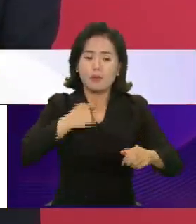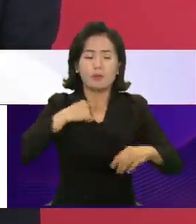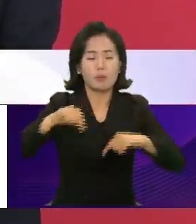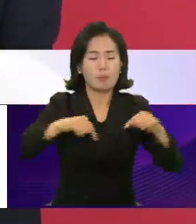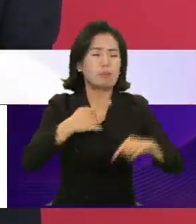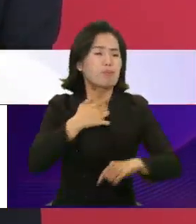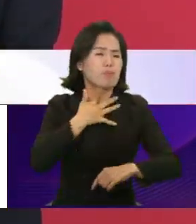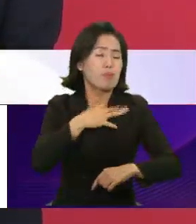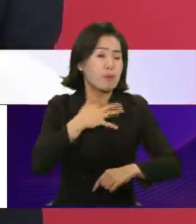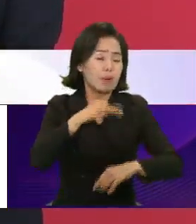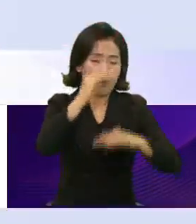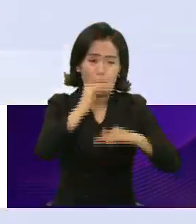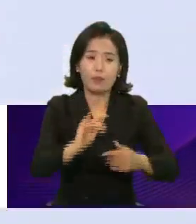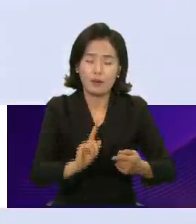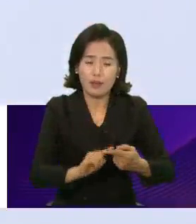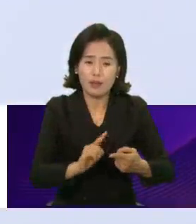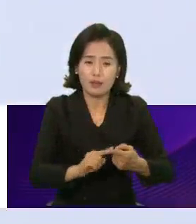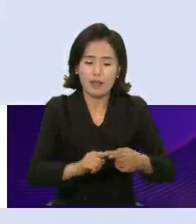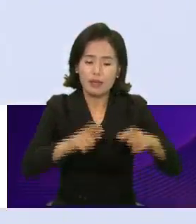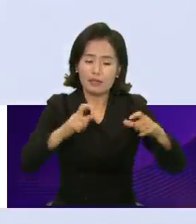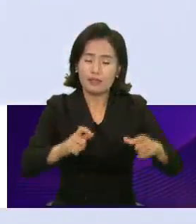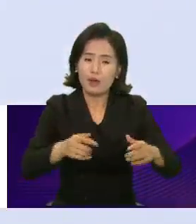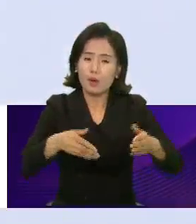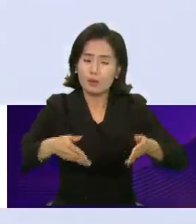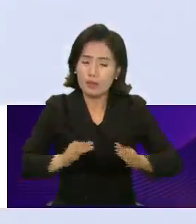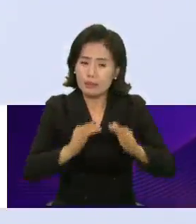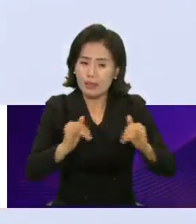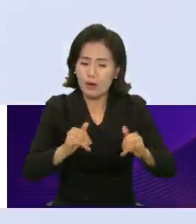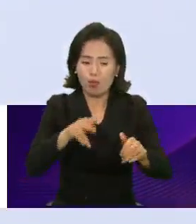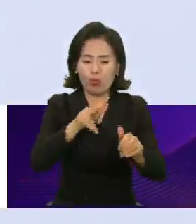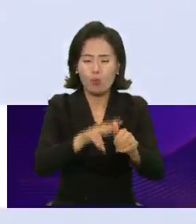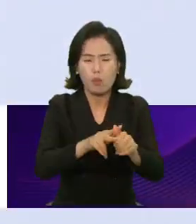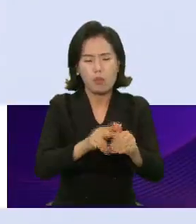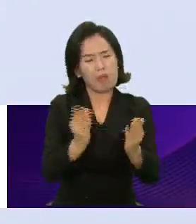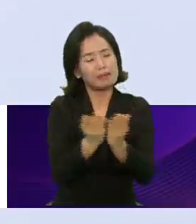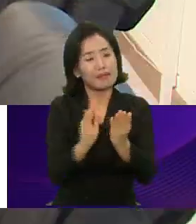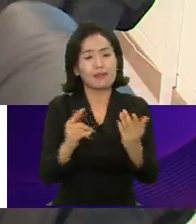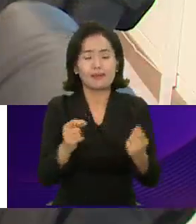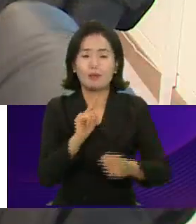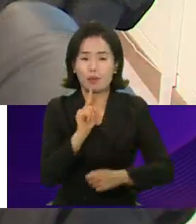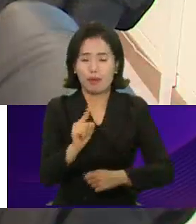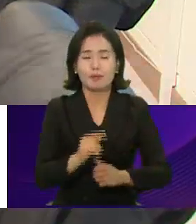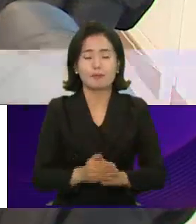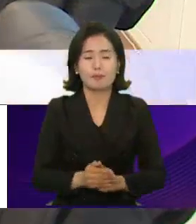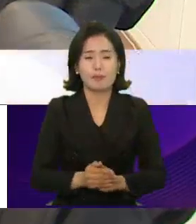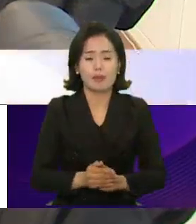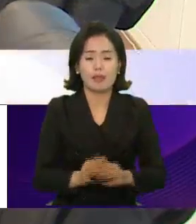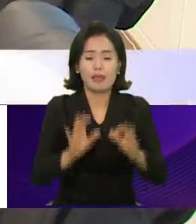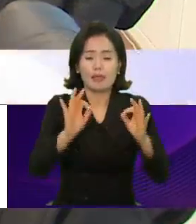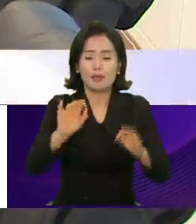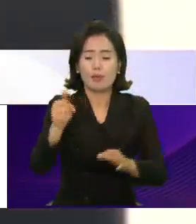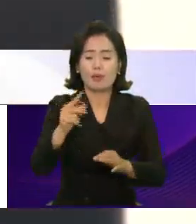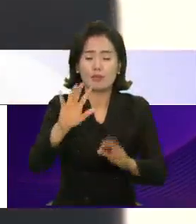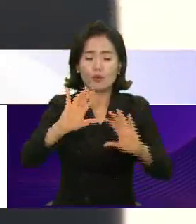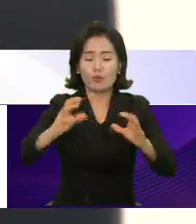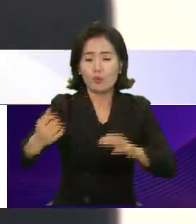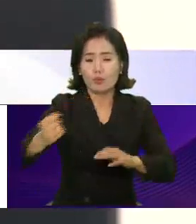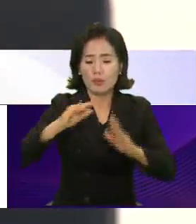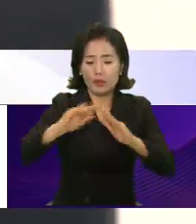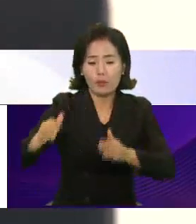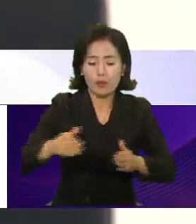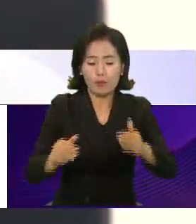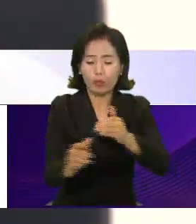정치활동을 많이 하지 않았다는 점에서 지역 출신 후보로 보기 어렵다는 말도 있습니다. 김화진 전 국민의힘